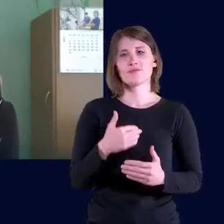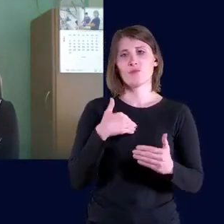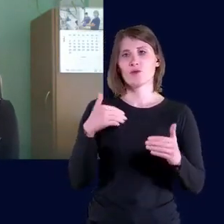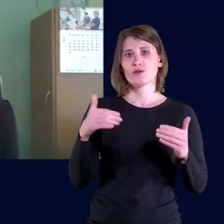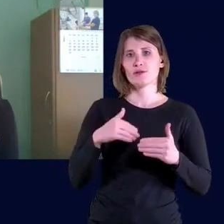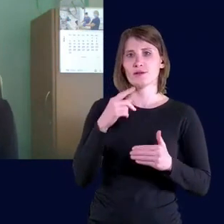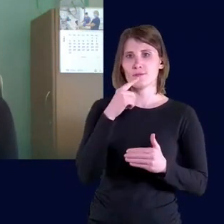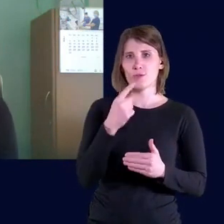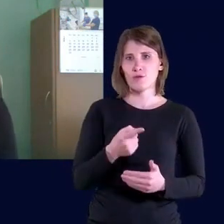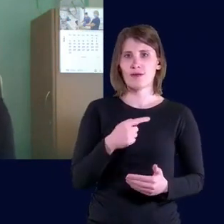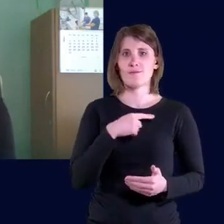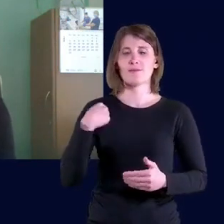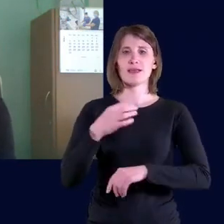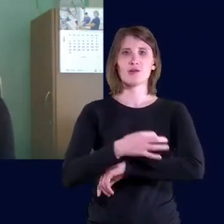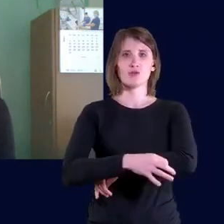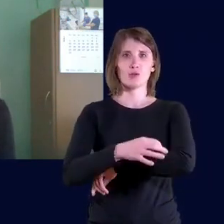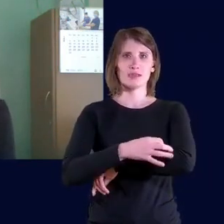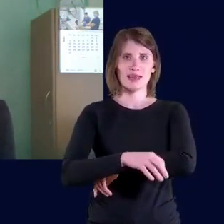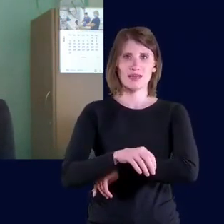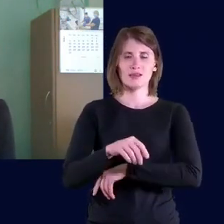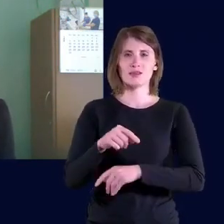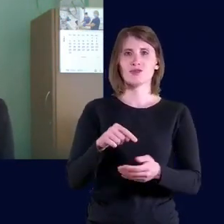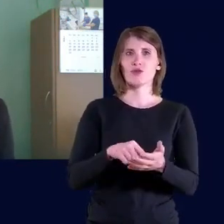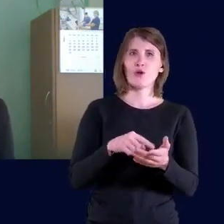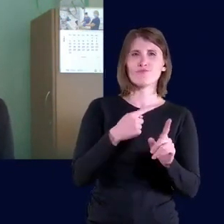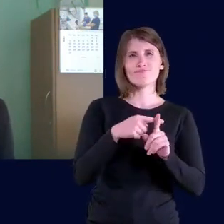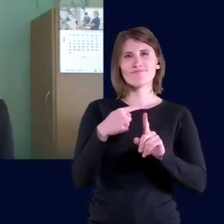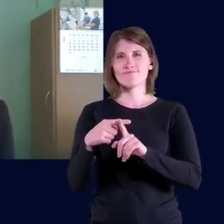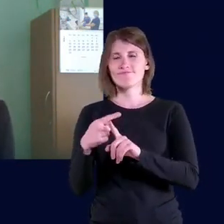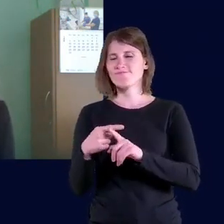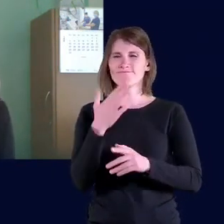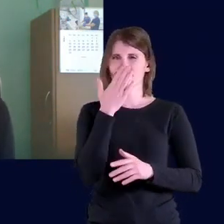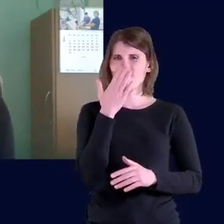u nas na uczelni to niestety nie mam